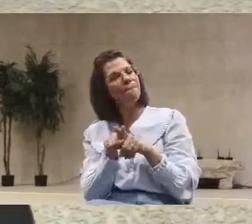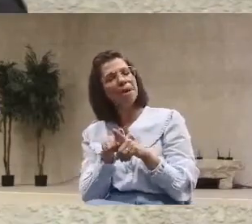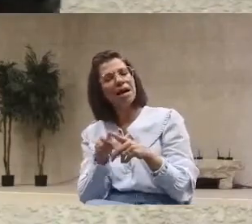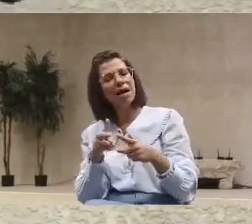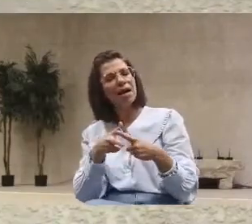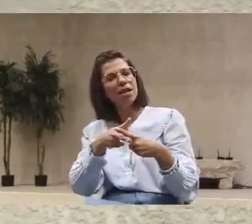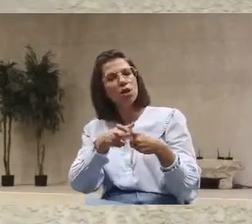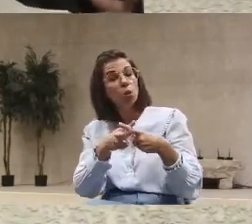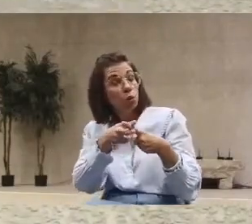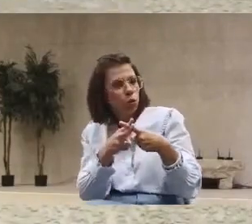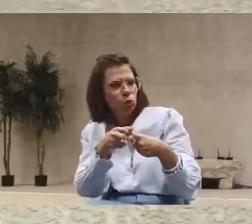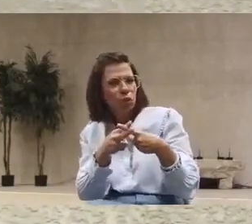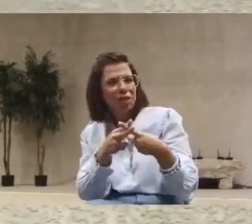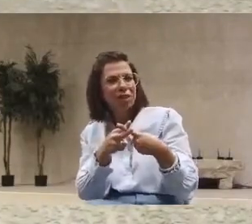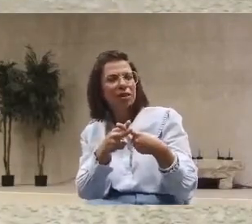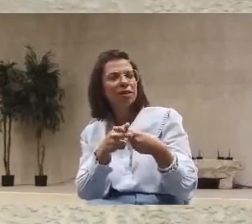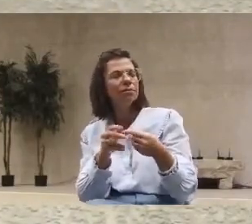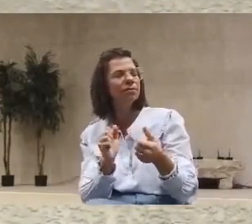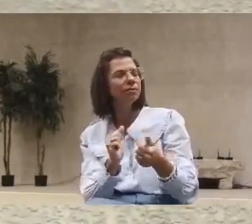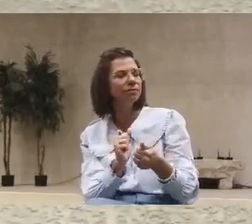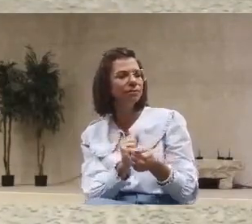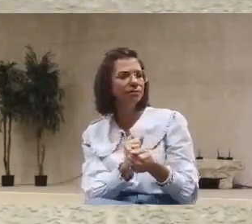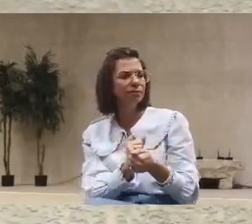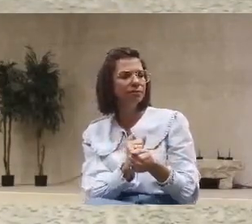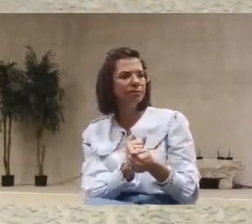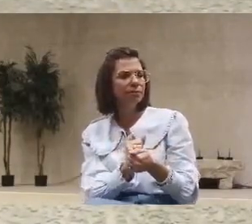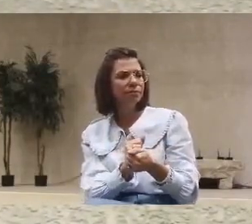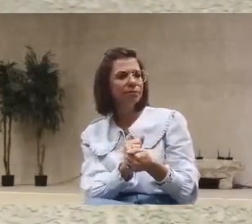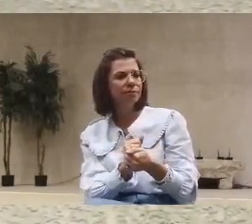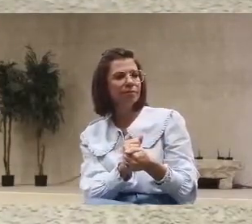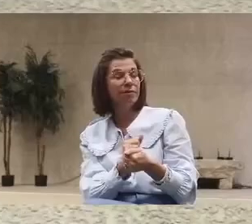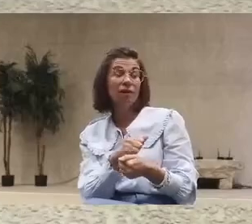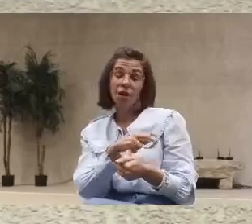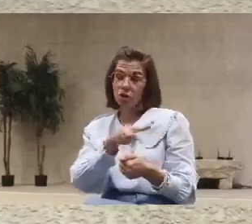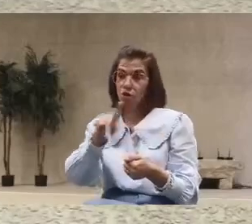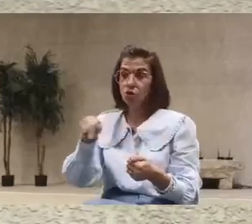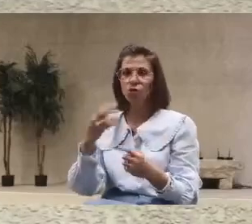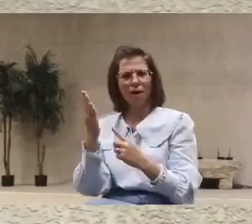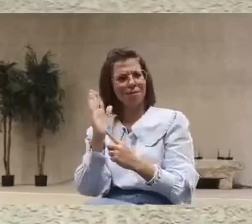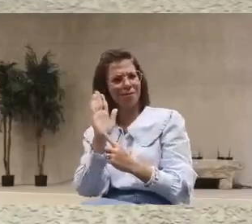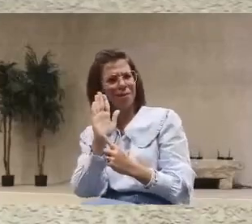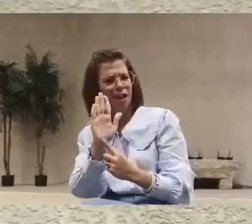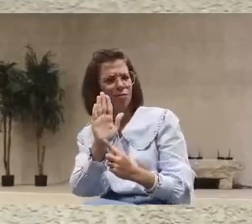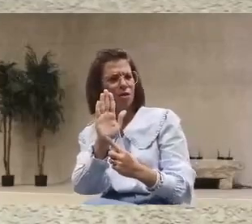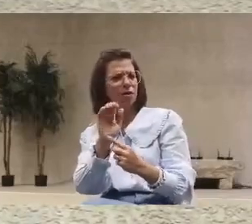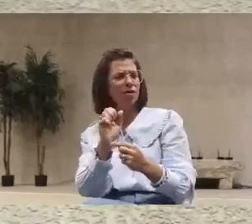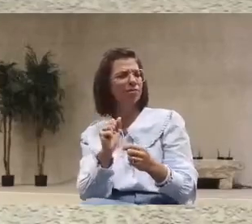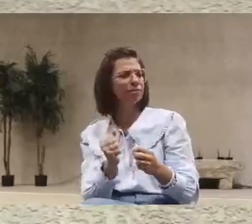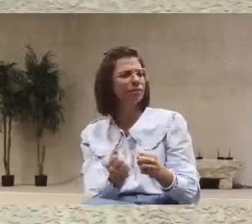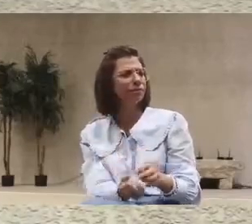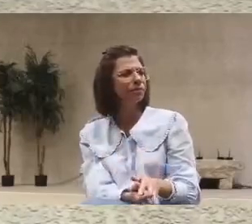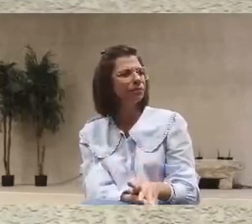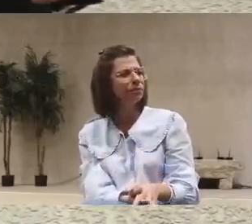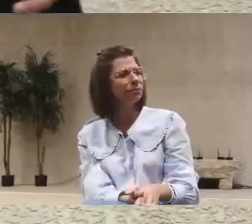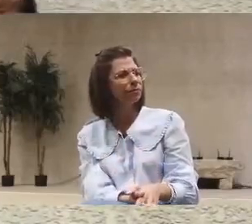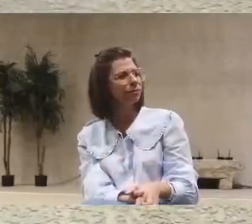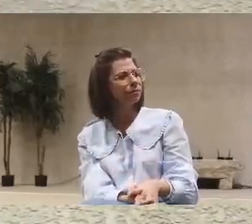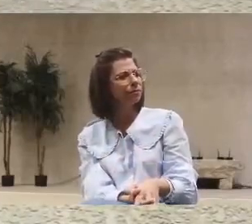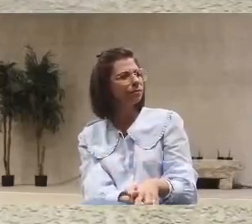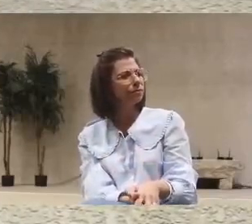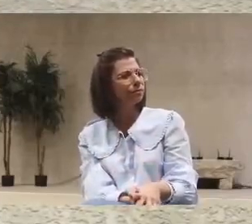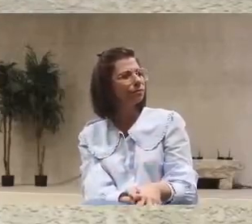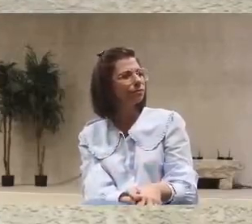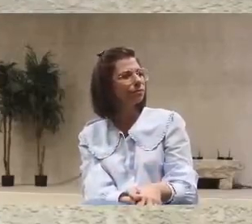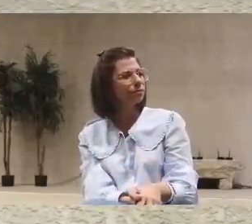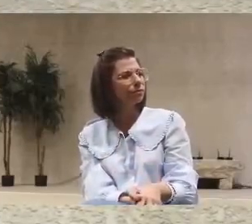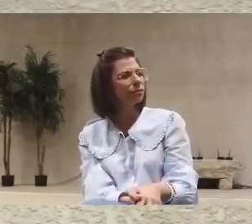de la vie les propres justes les athées les orgueilleux les rebelles à Dieu les blesses famateurs les arrogants les tourmentés